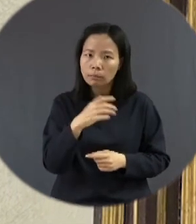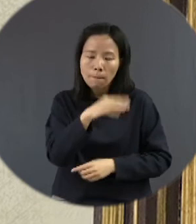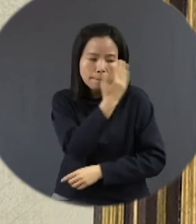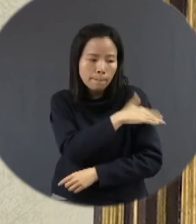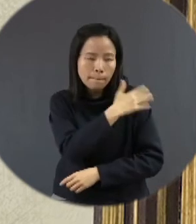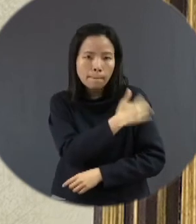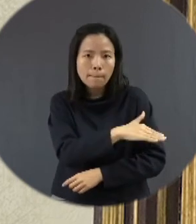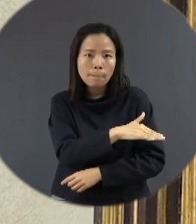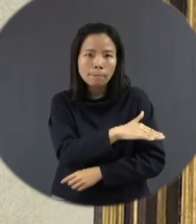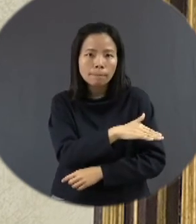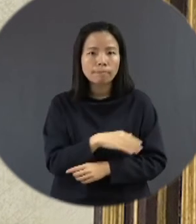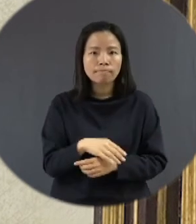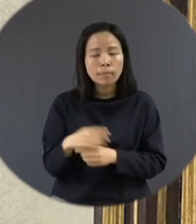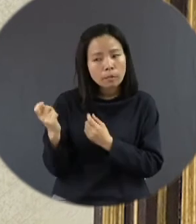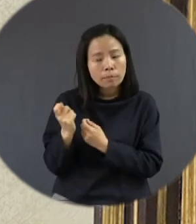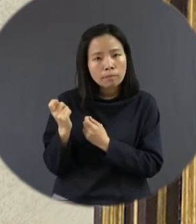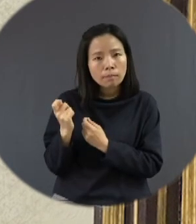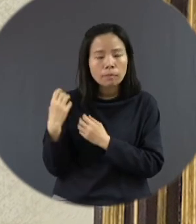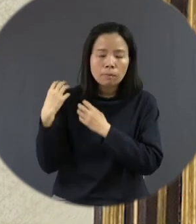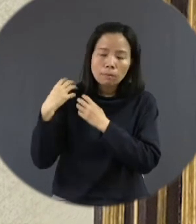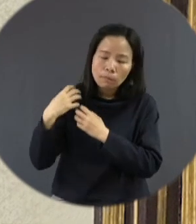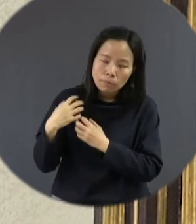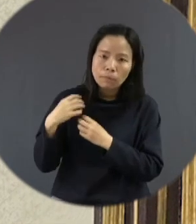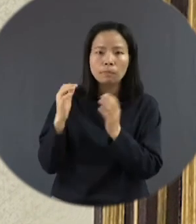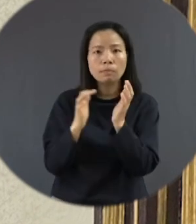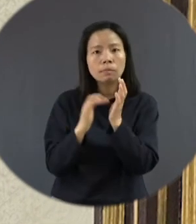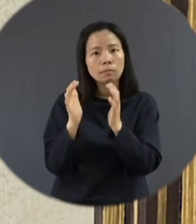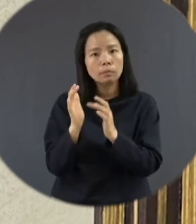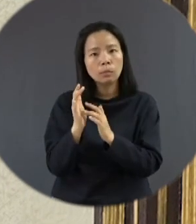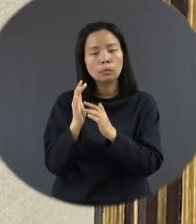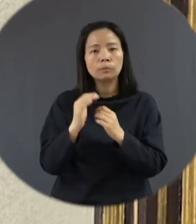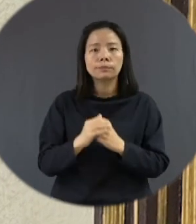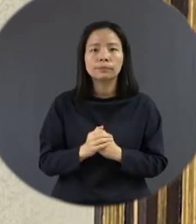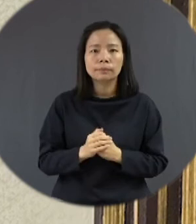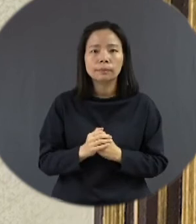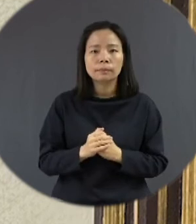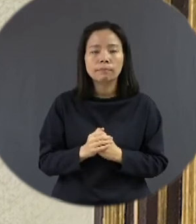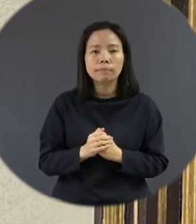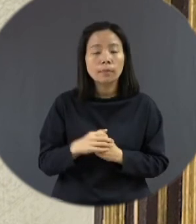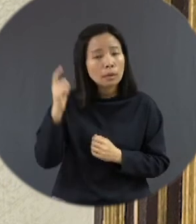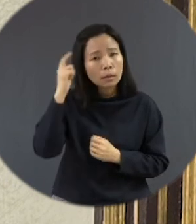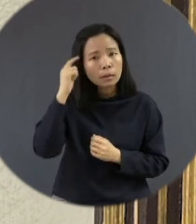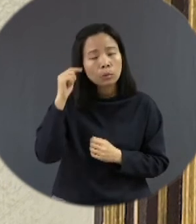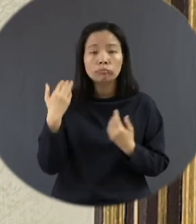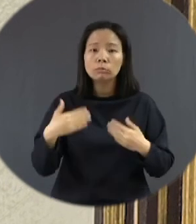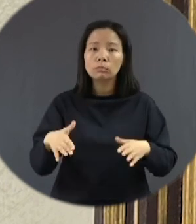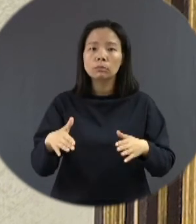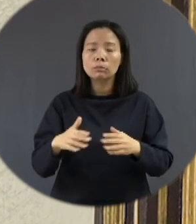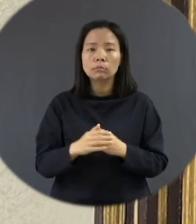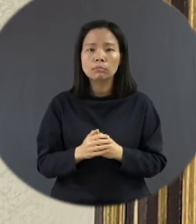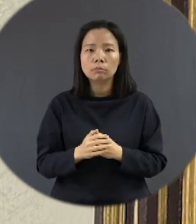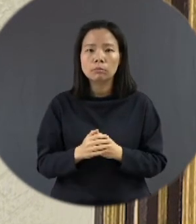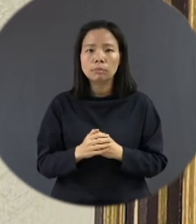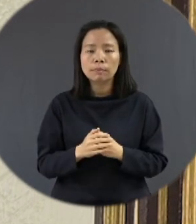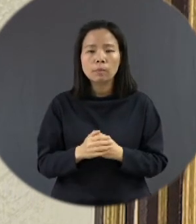了在我们身旁背着重荷的你？即使知道了，亦